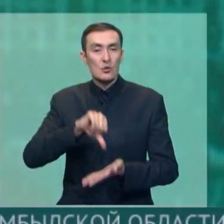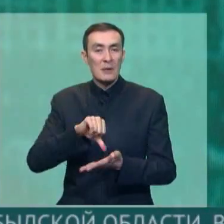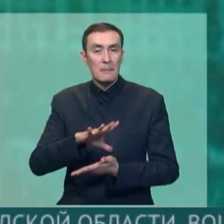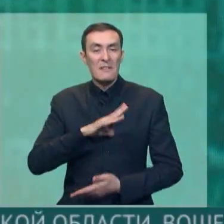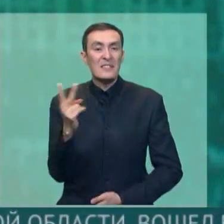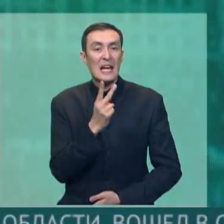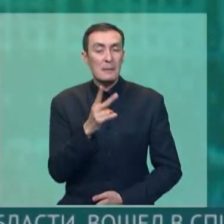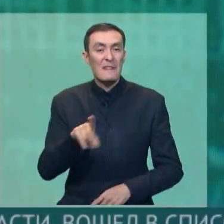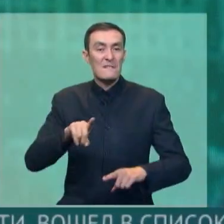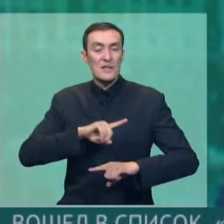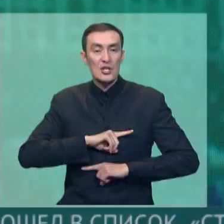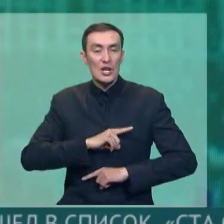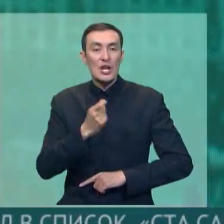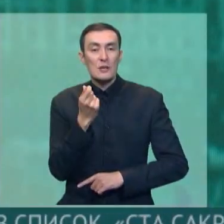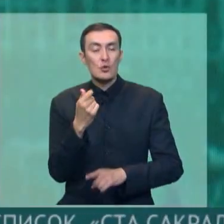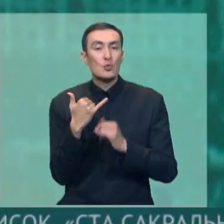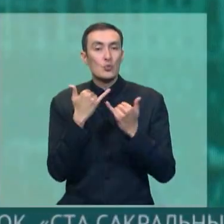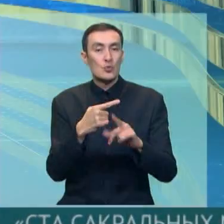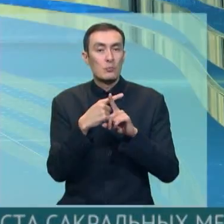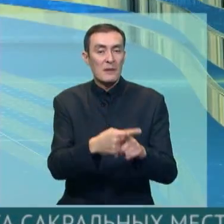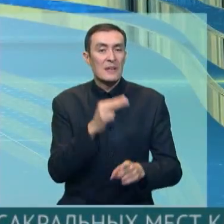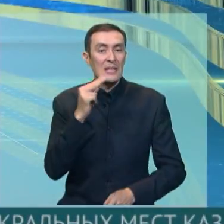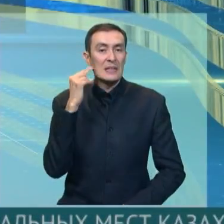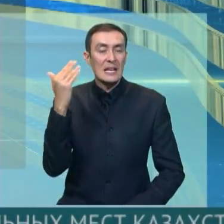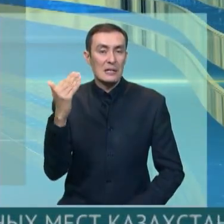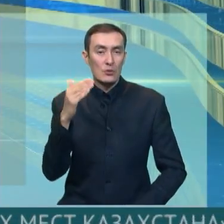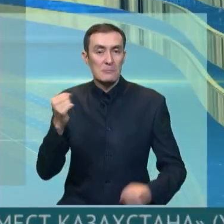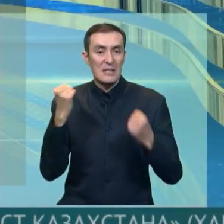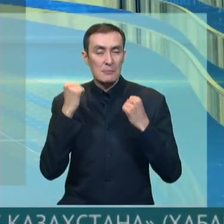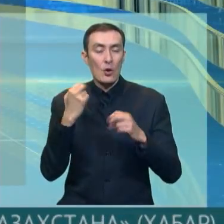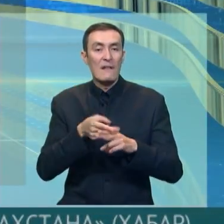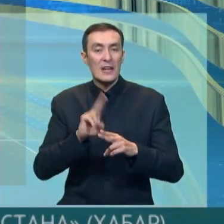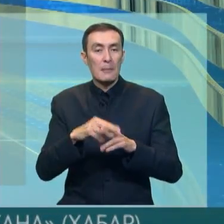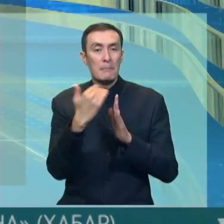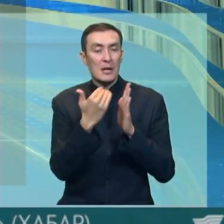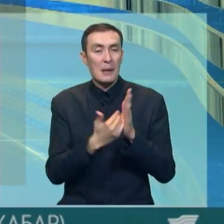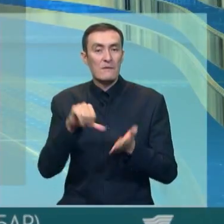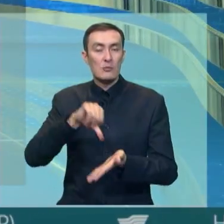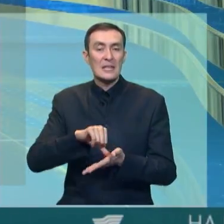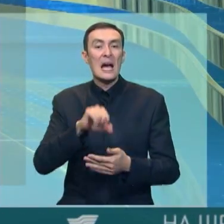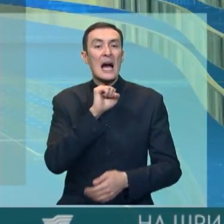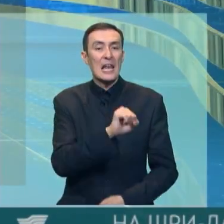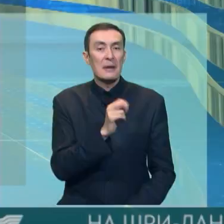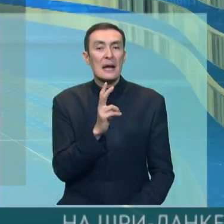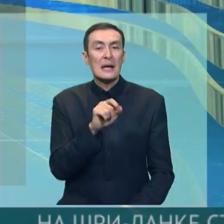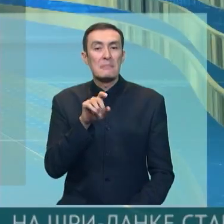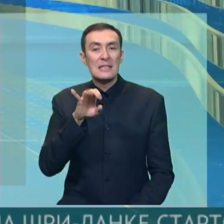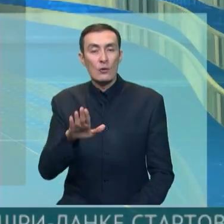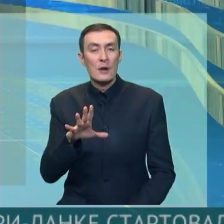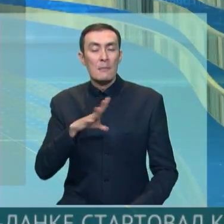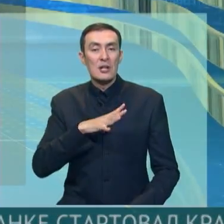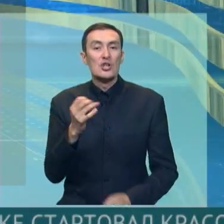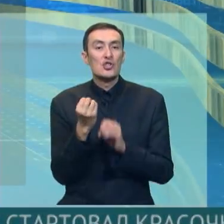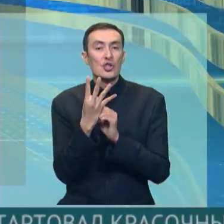был вторым на финише, незначительно уступив китайскому пловцу. В этом виде программы выступал и Алибек Камзенов. Он